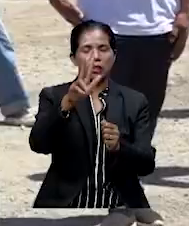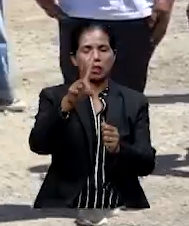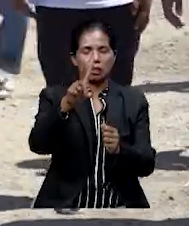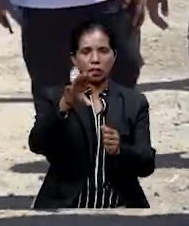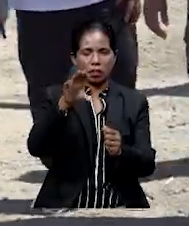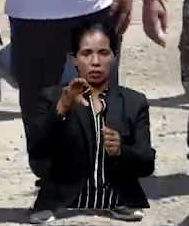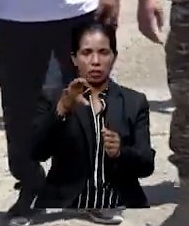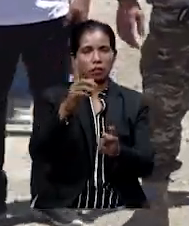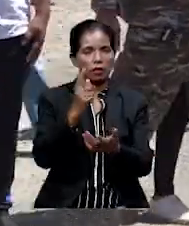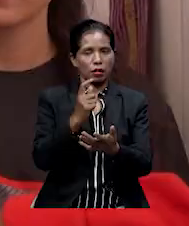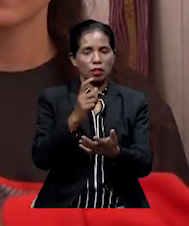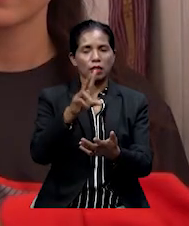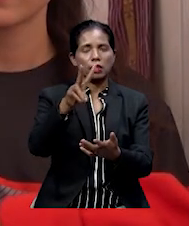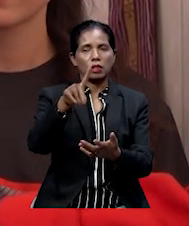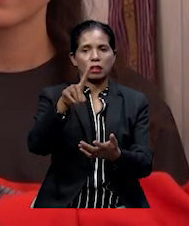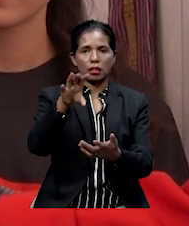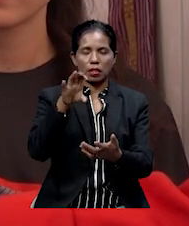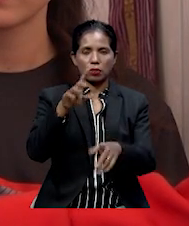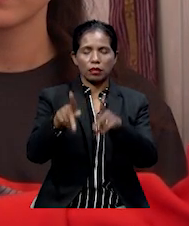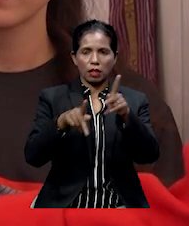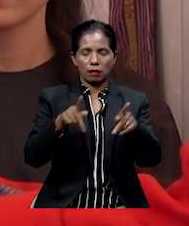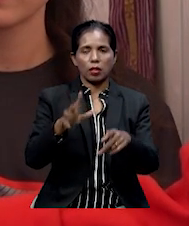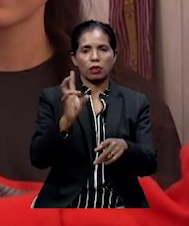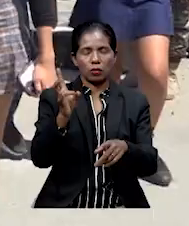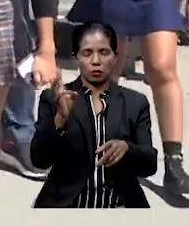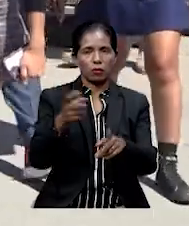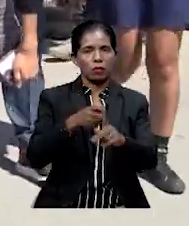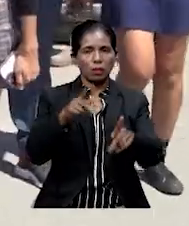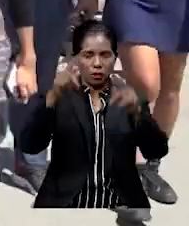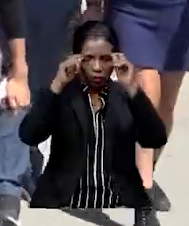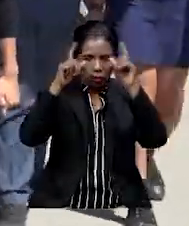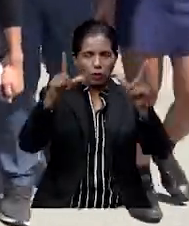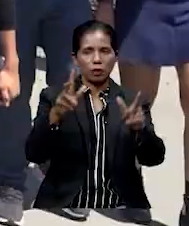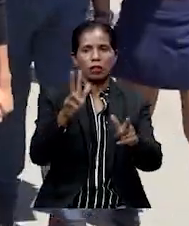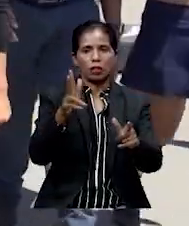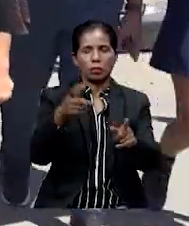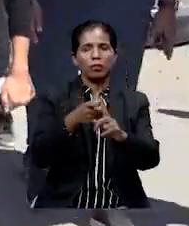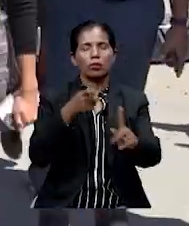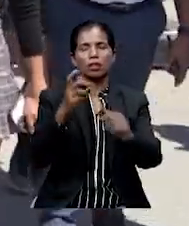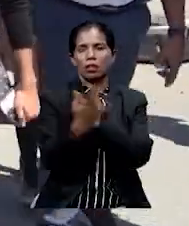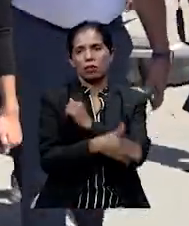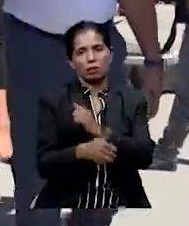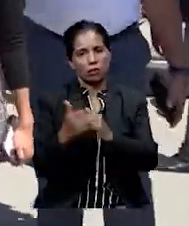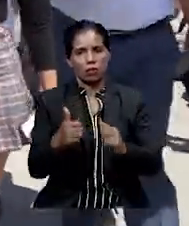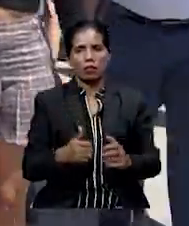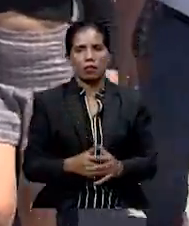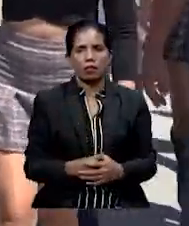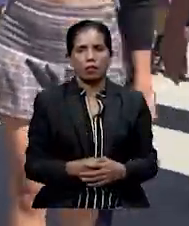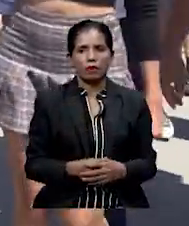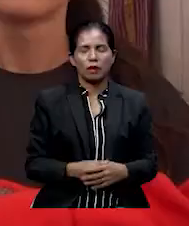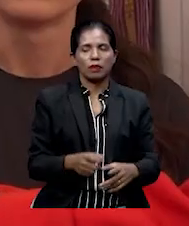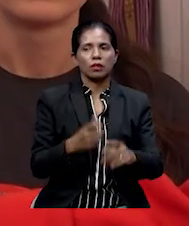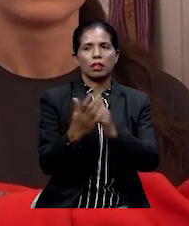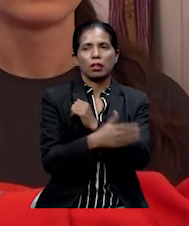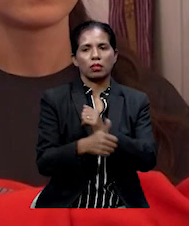jadi 70 dari Timor Leste, dan sekitar 30 lebih dari luar, ya kan, dari beberapa daerah